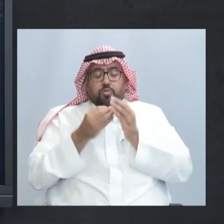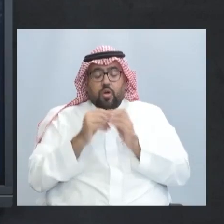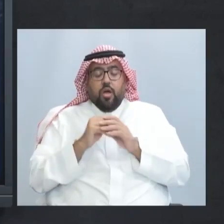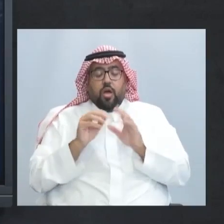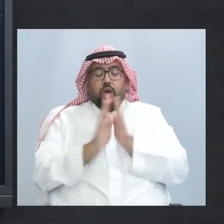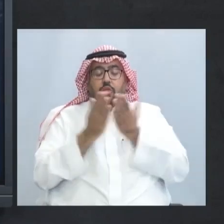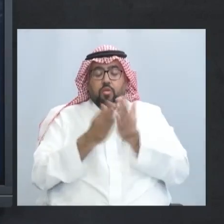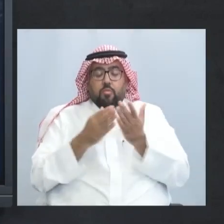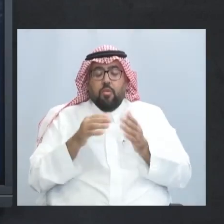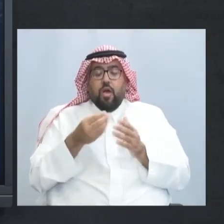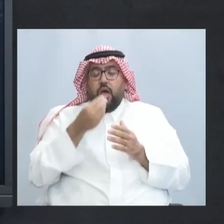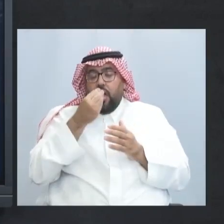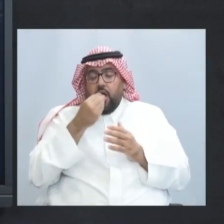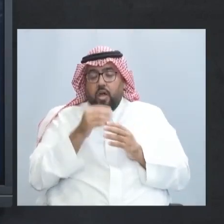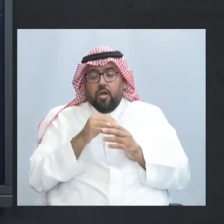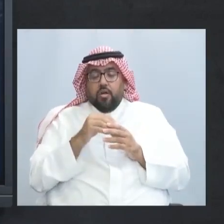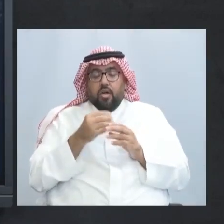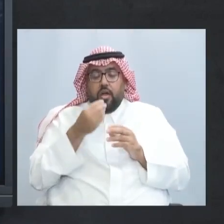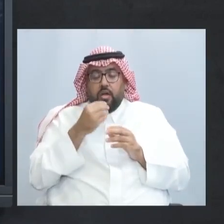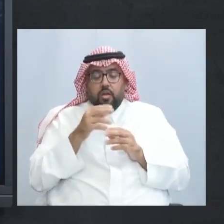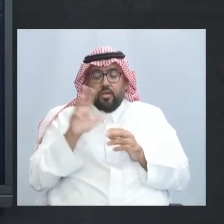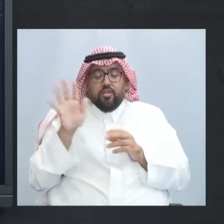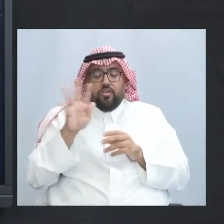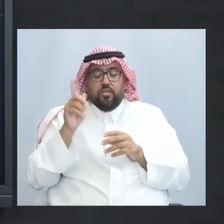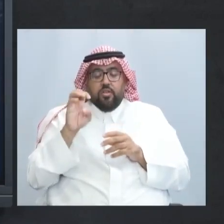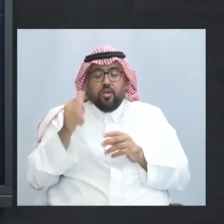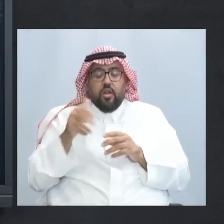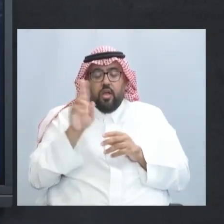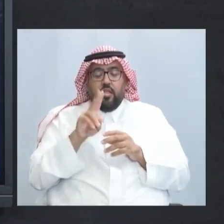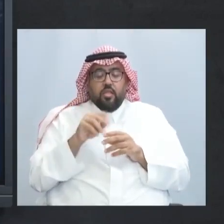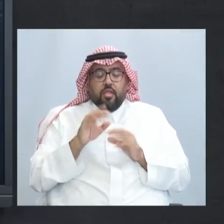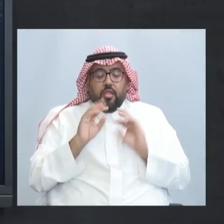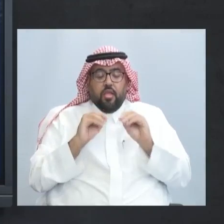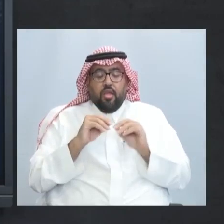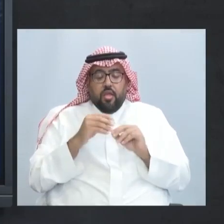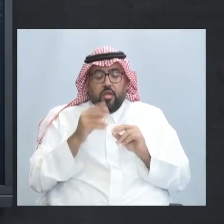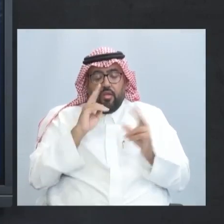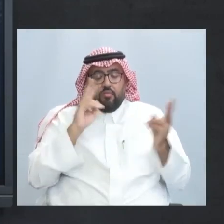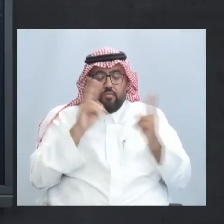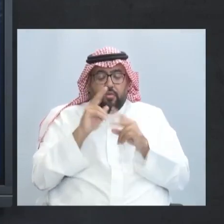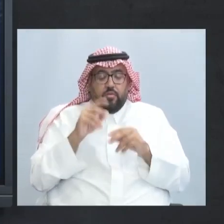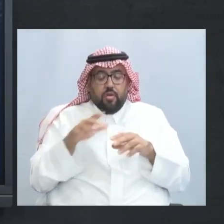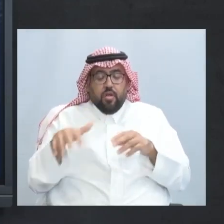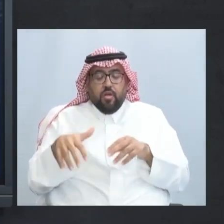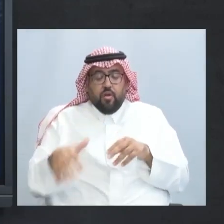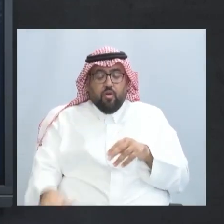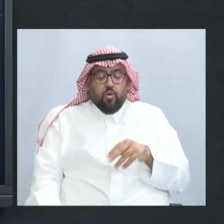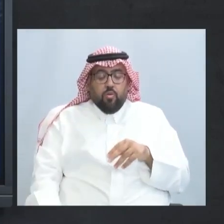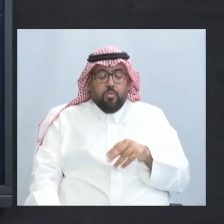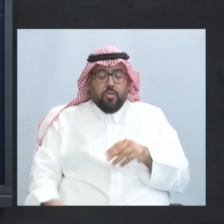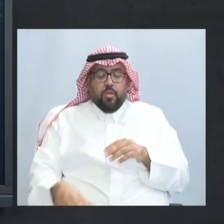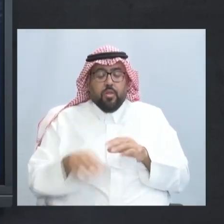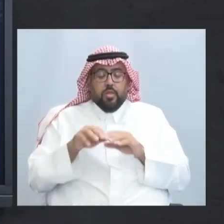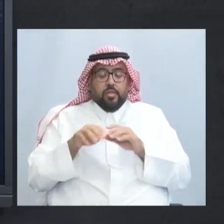الثديات كاكلا الحشرات التي تعتبر اصغر الثديات وفي المقابل رتبه الخرطوميات وهي اكبر